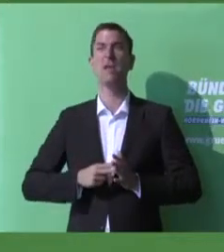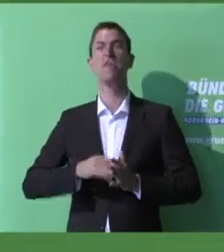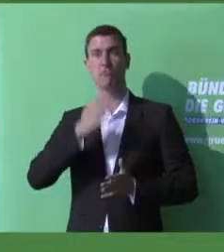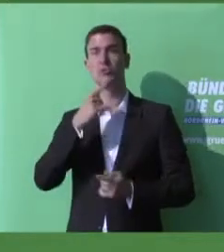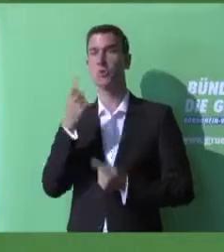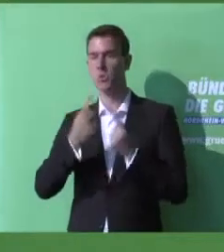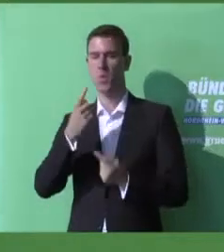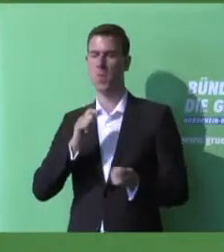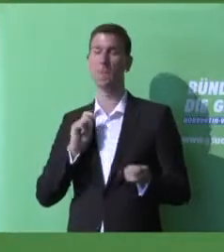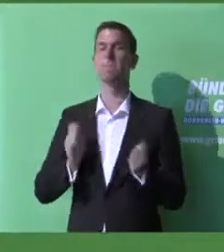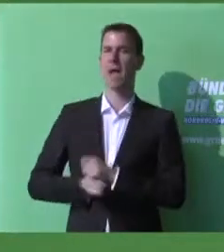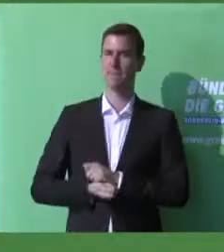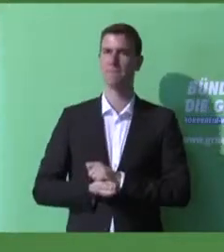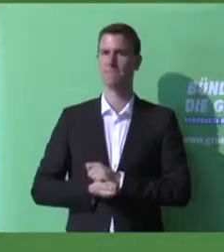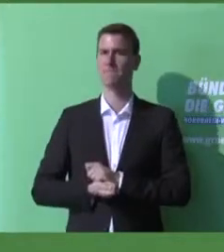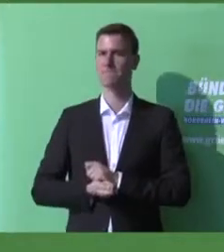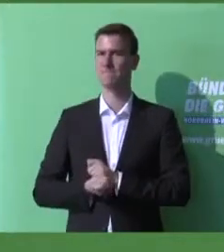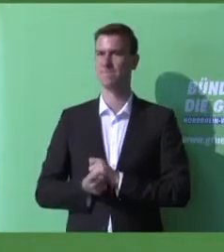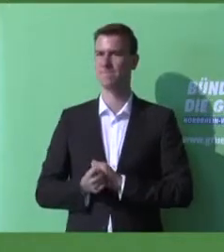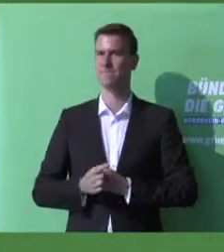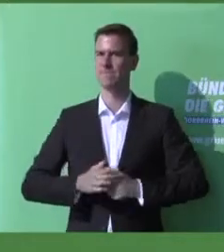Umsturz.